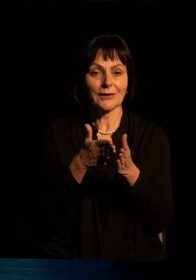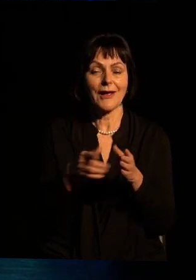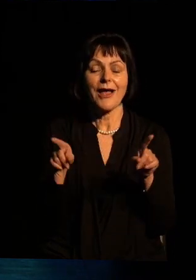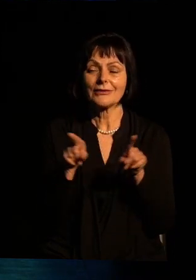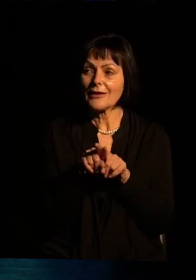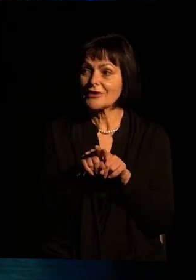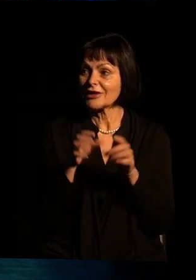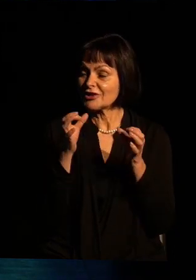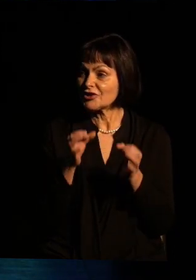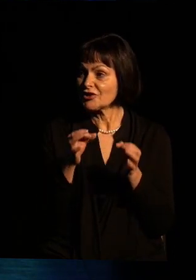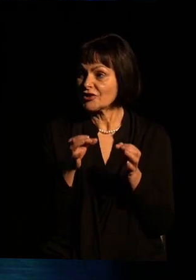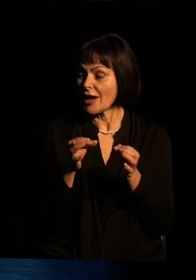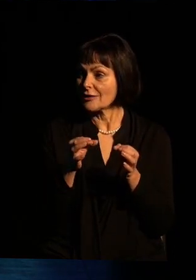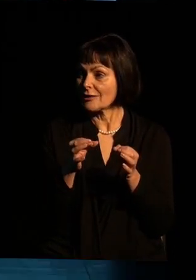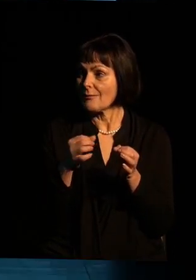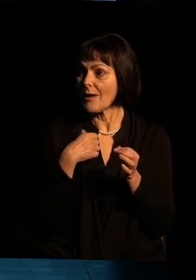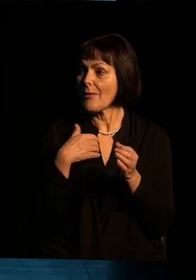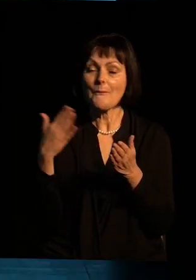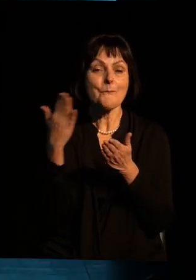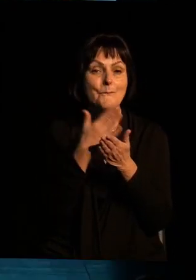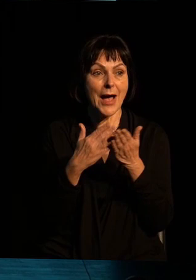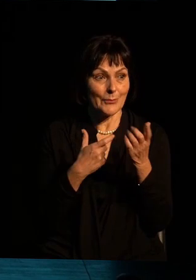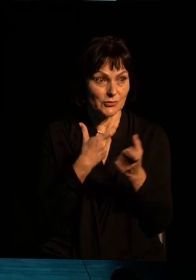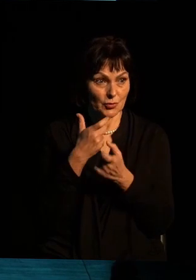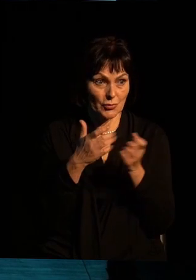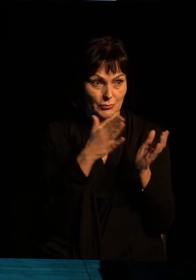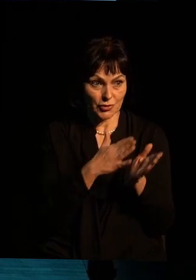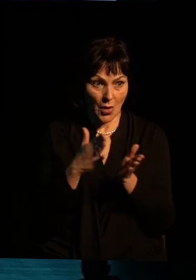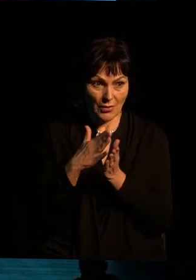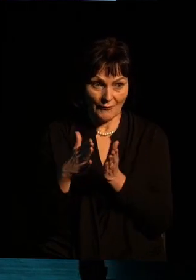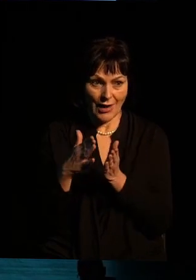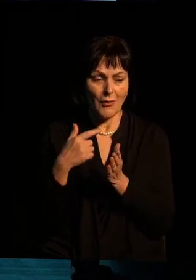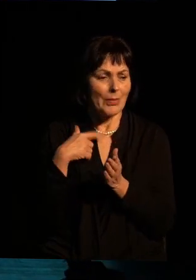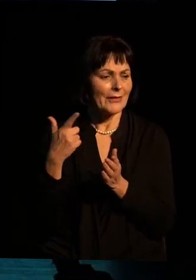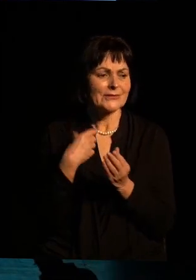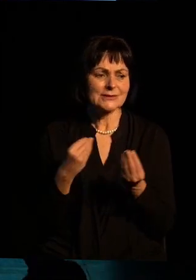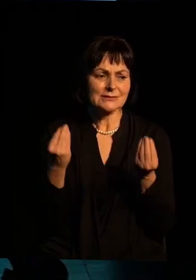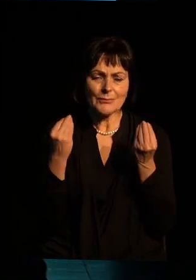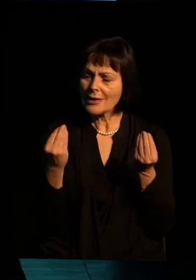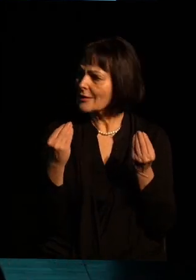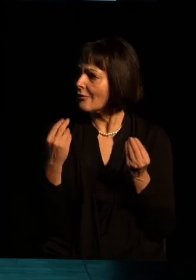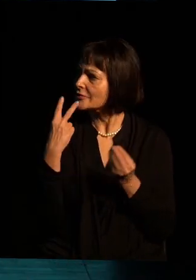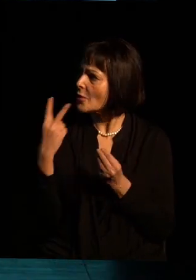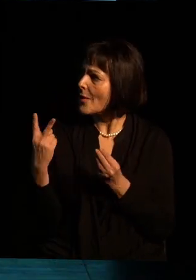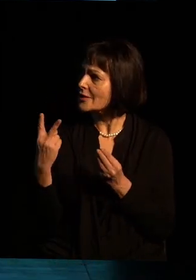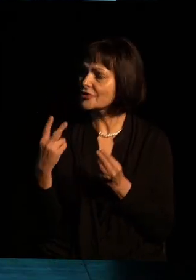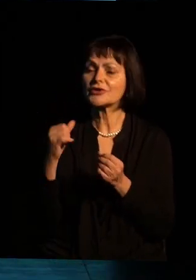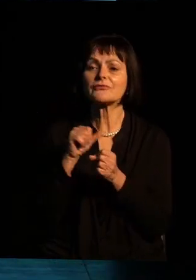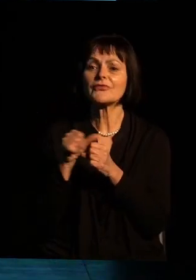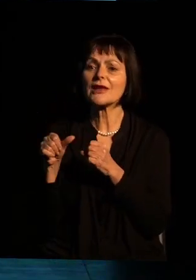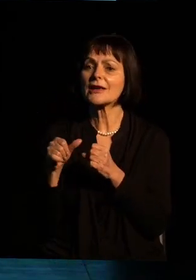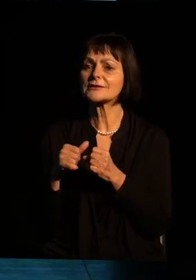Także my dzisiaj, ja taką mapkę zrobiłem, przygotowałem. No ona jest naprawdę imponująca. Proszę zobaczyć, tam jest